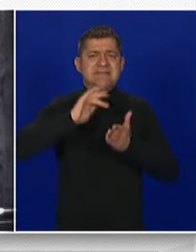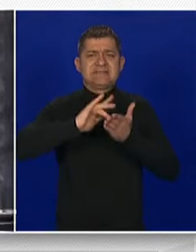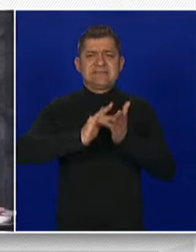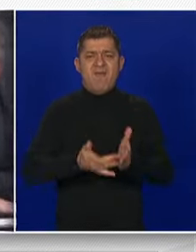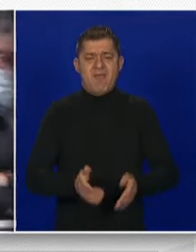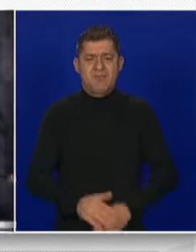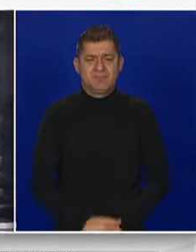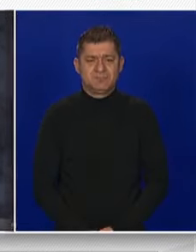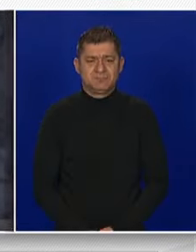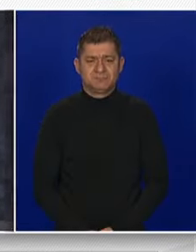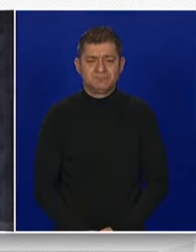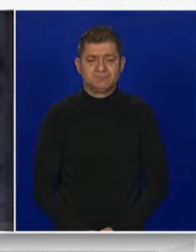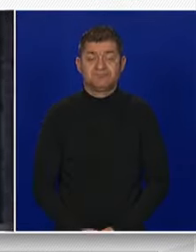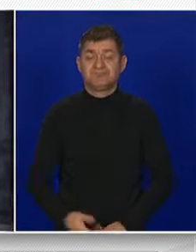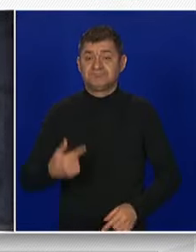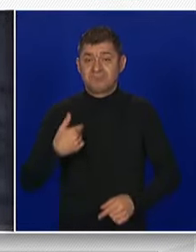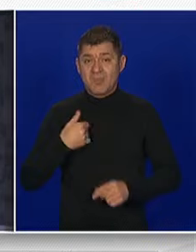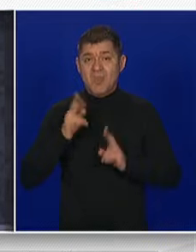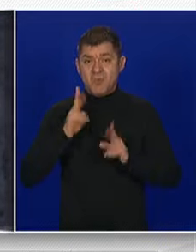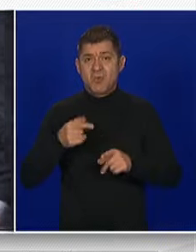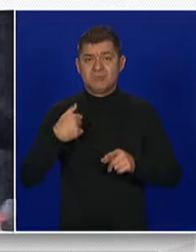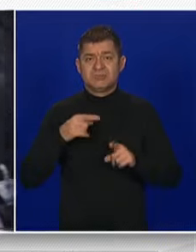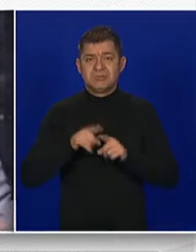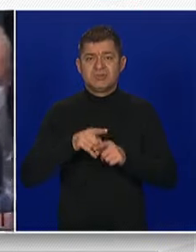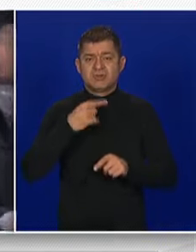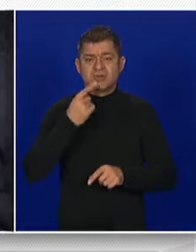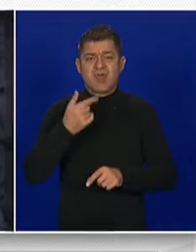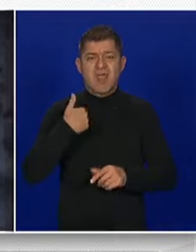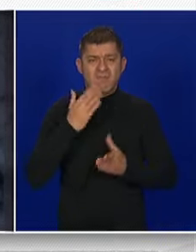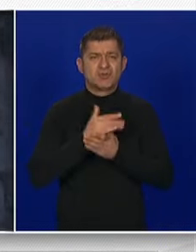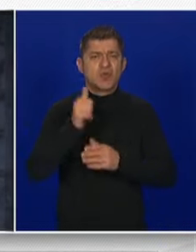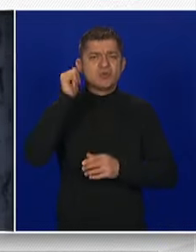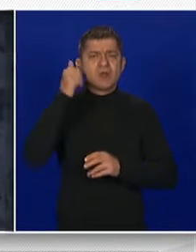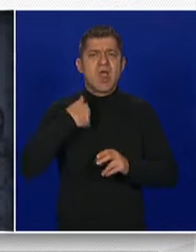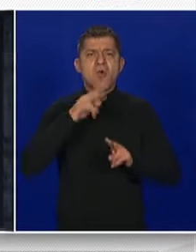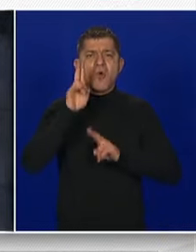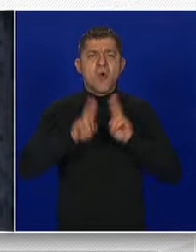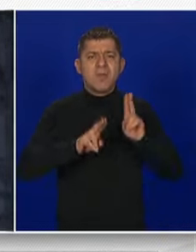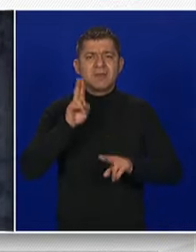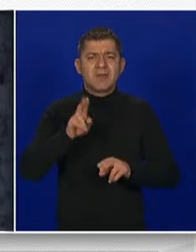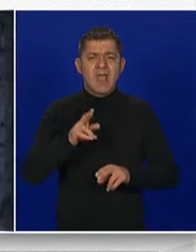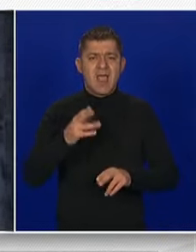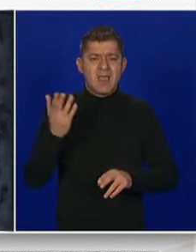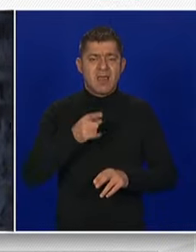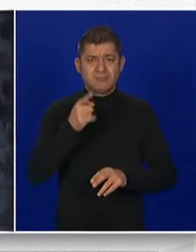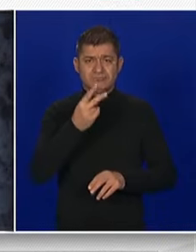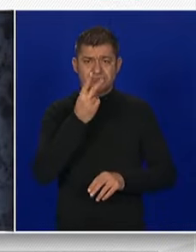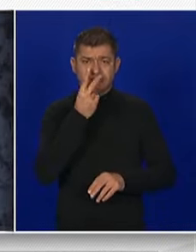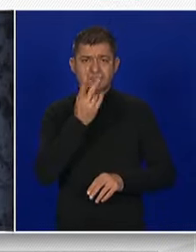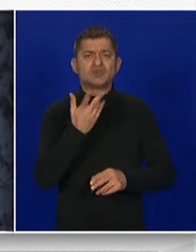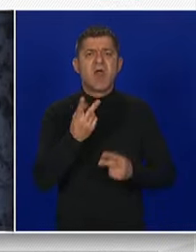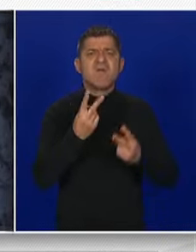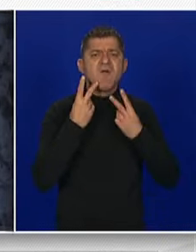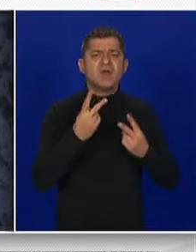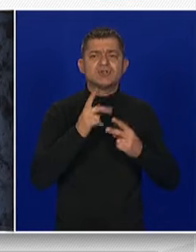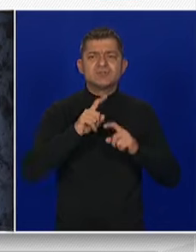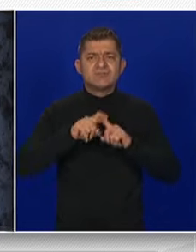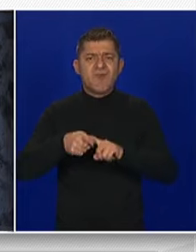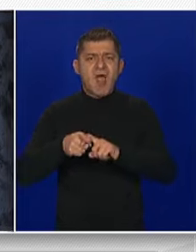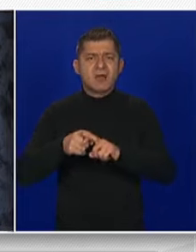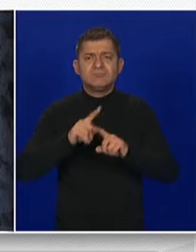Pa evo, mogu vam ja reći, iako sam i jučer to komentirao, kada se sagledaju prioriteti, a oni